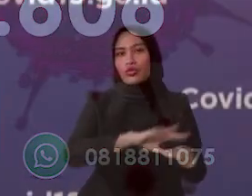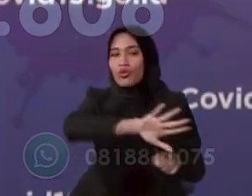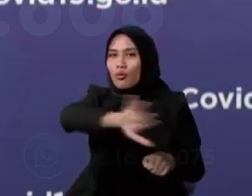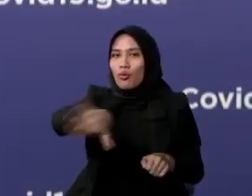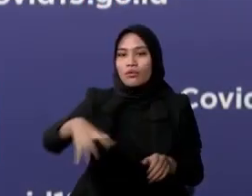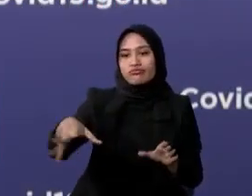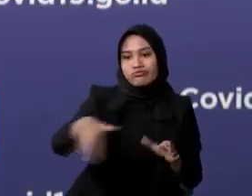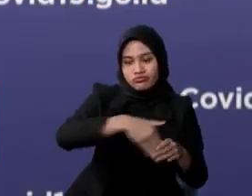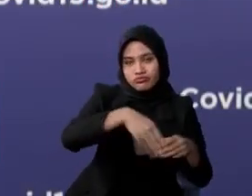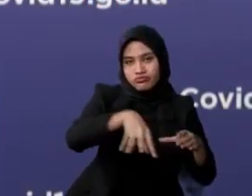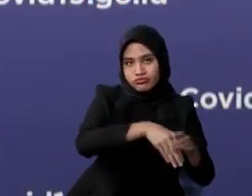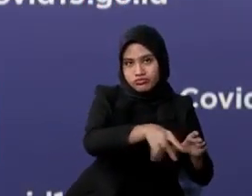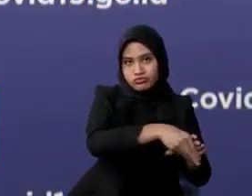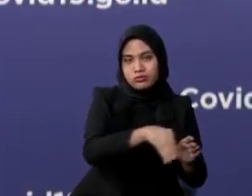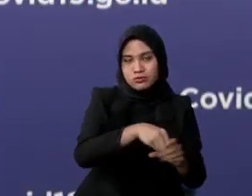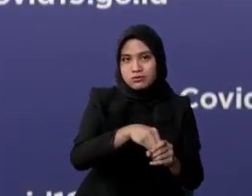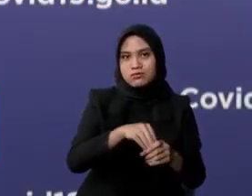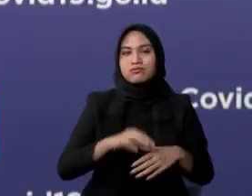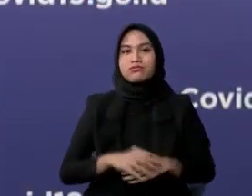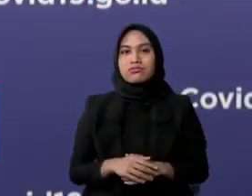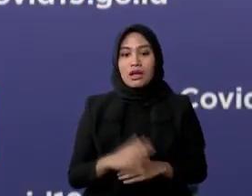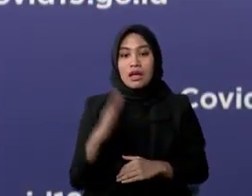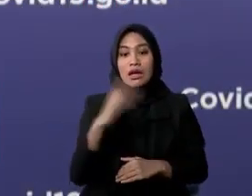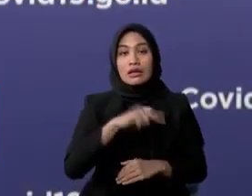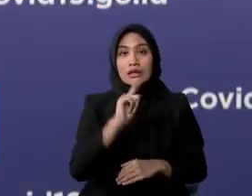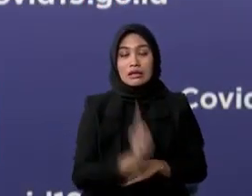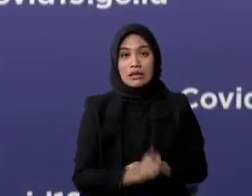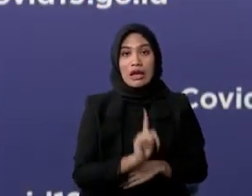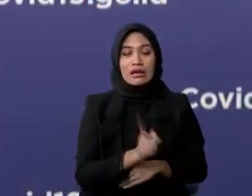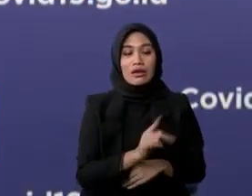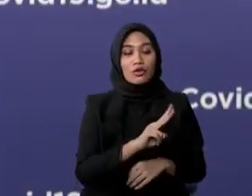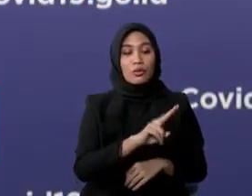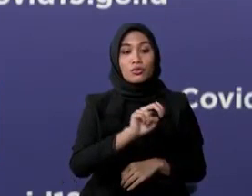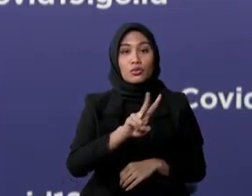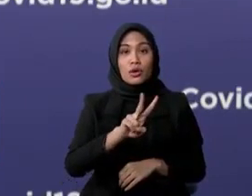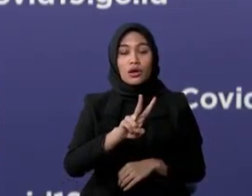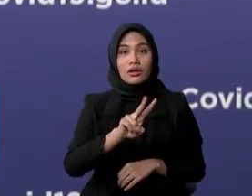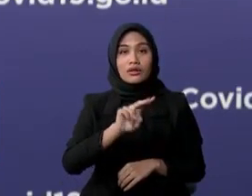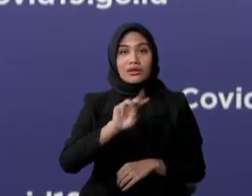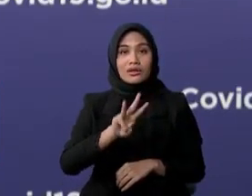hari ini kita melakukan pemeriksaan spesimen sebanyak 20